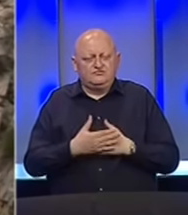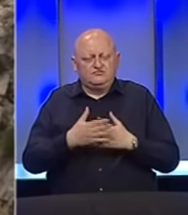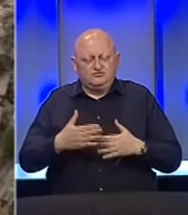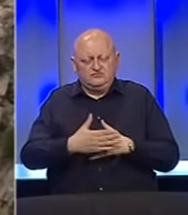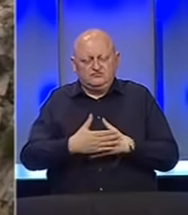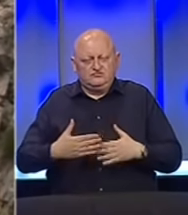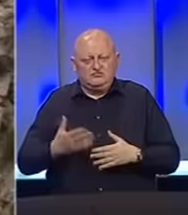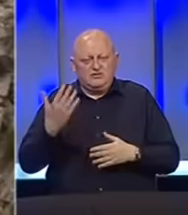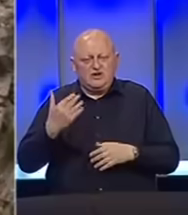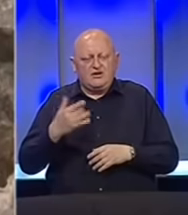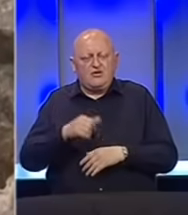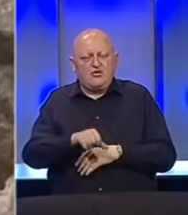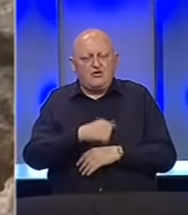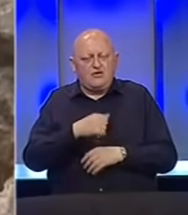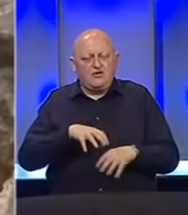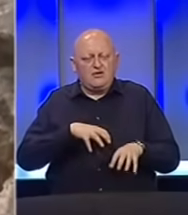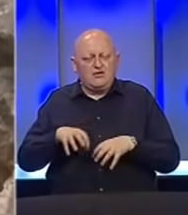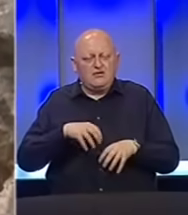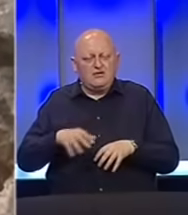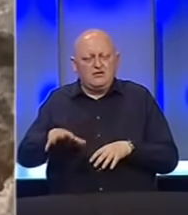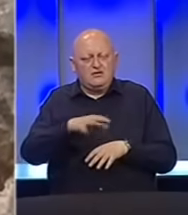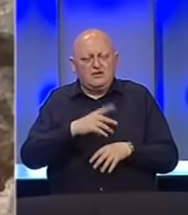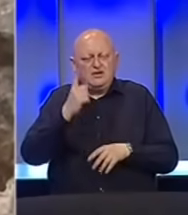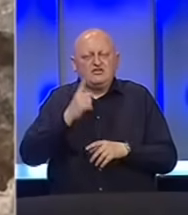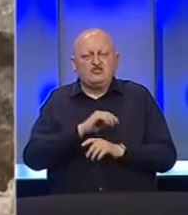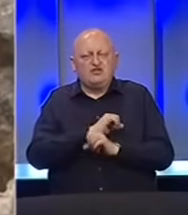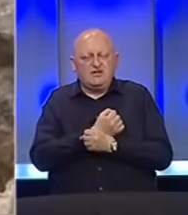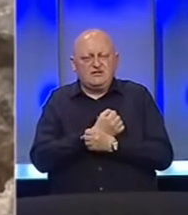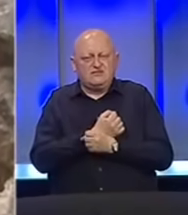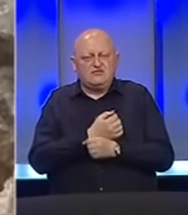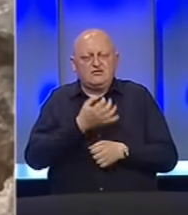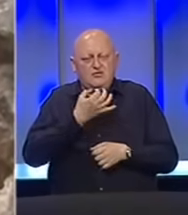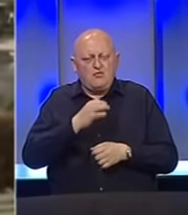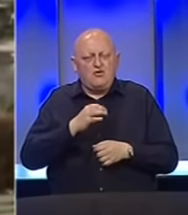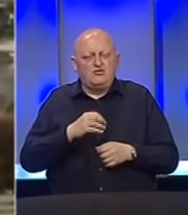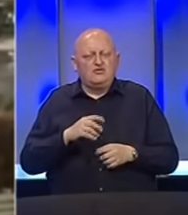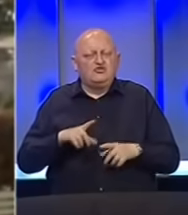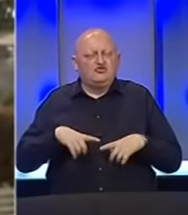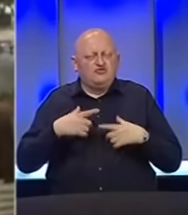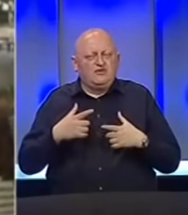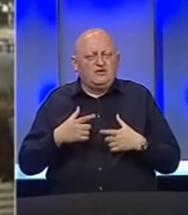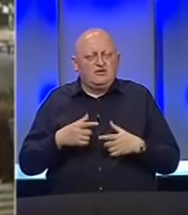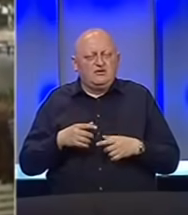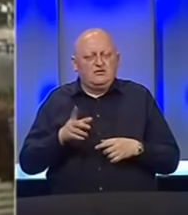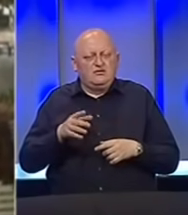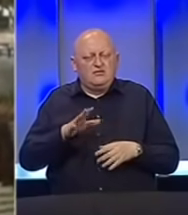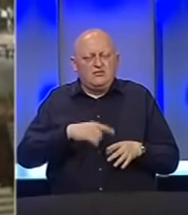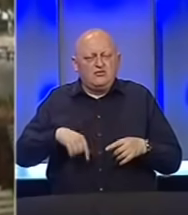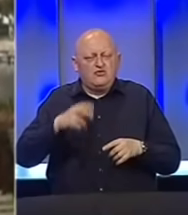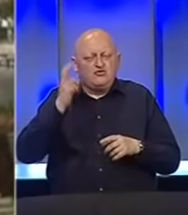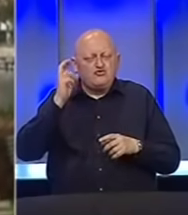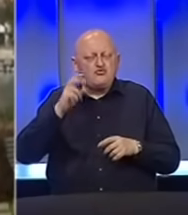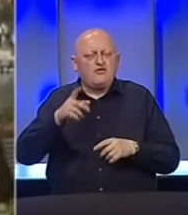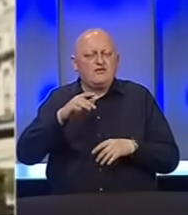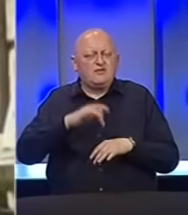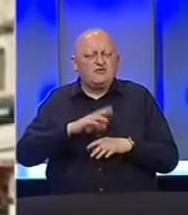Otvaranjem granica prije nekoliko godina radnicima sa prostora istočne Hercegovine poboljšao se standard. Poslovi na području Dubrovnika i drugih